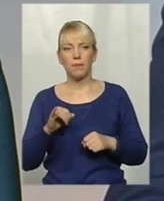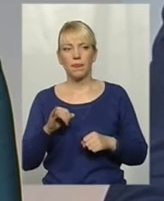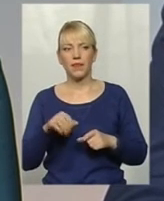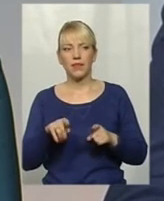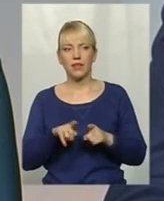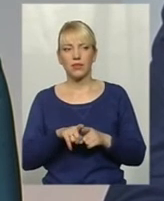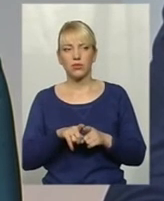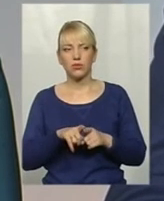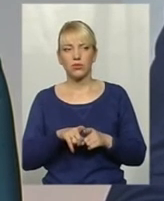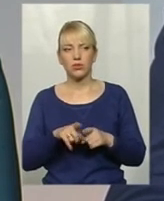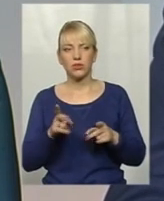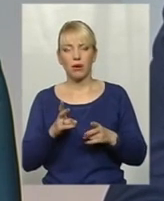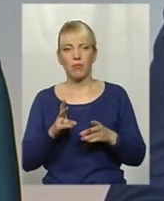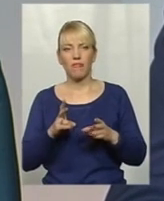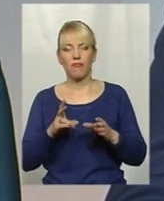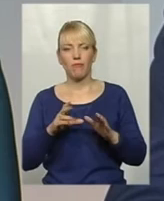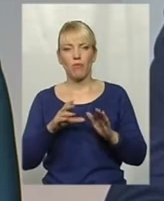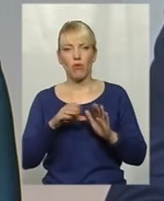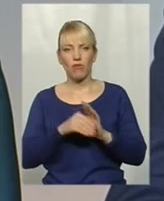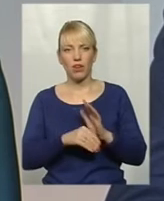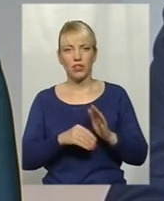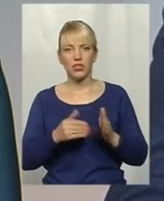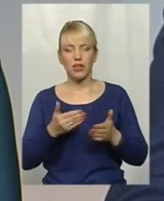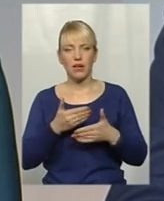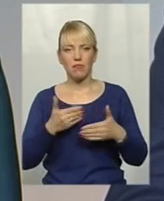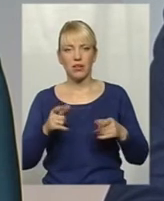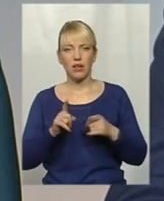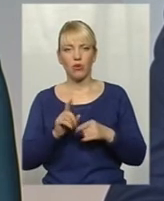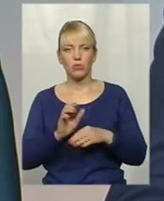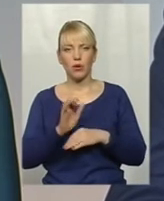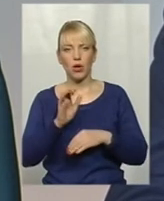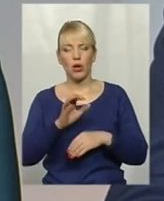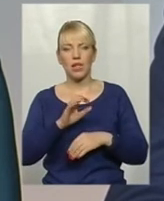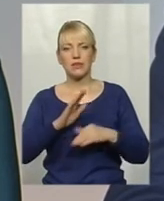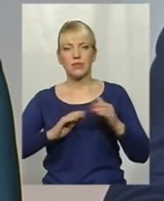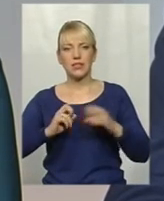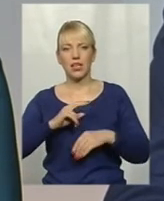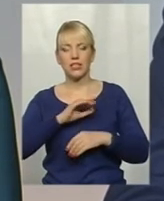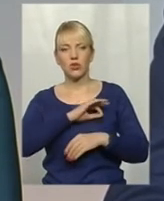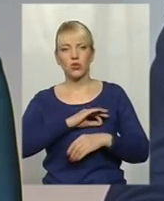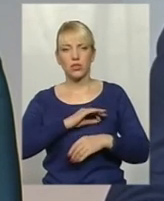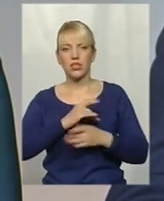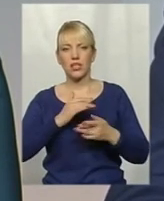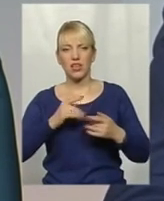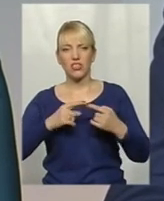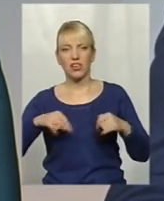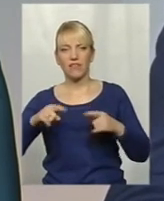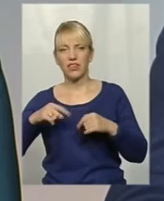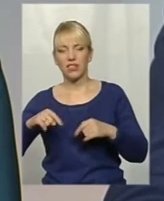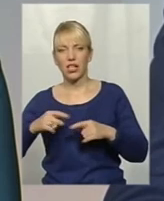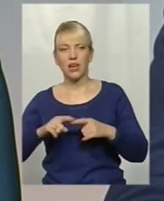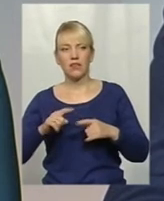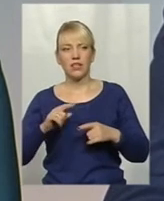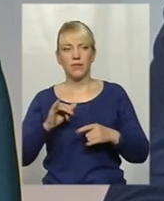також використовувати ці повноваження. В тому числі ми направляємо своїх спеціалістів з юстиції, з різних відділів, з нотаріату, з реєстраційної служби.